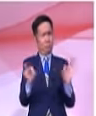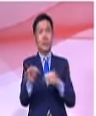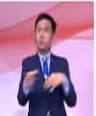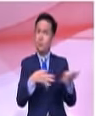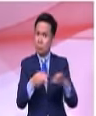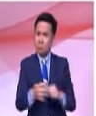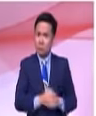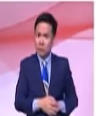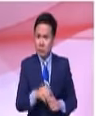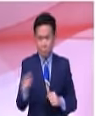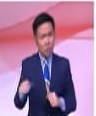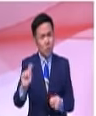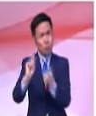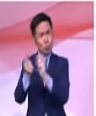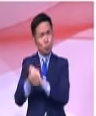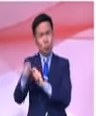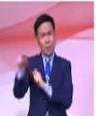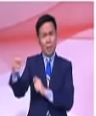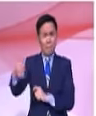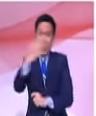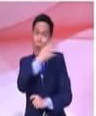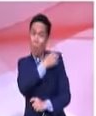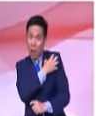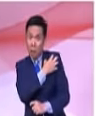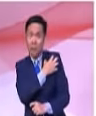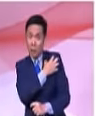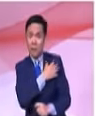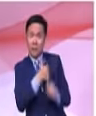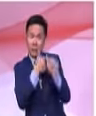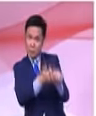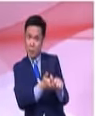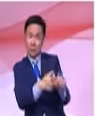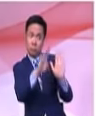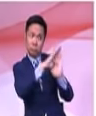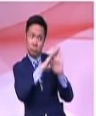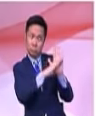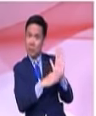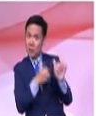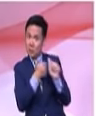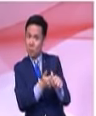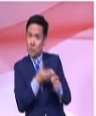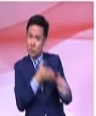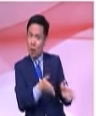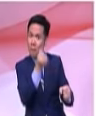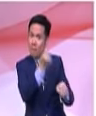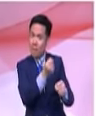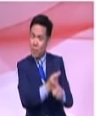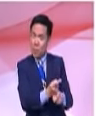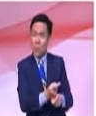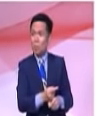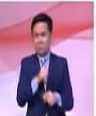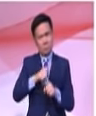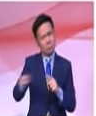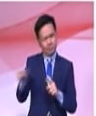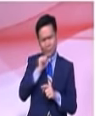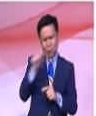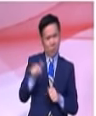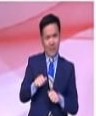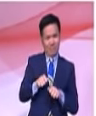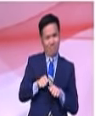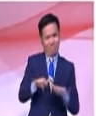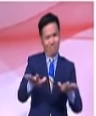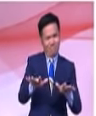beliau, sebarang pertukaran dan rayuan pegawainya dibuat mengikut saluran yang betul. Orang ramai dinasihat tidak menyebarkan maklumat